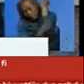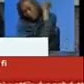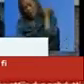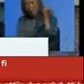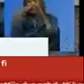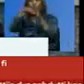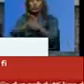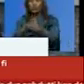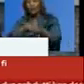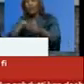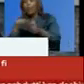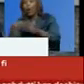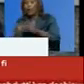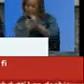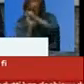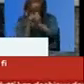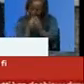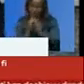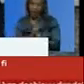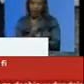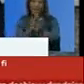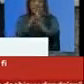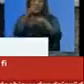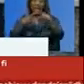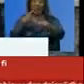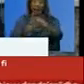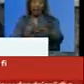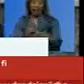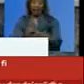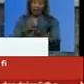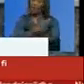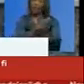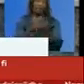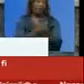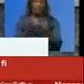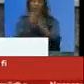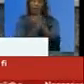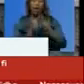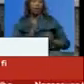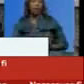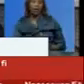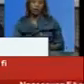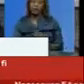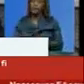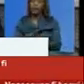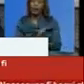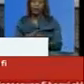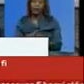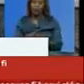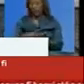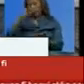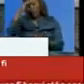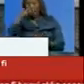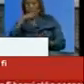ከድህነት አዘቅት ውስጥ ለማውጣት እንትጋ ዘረኝነትና መከፋፈልን ከሀገራችን እናጥፋ